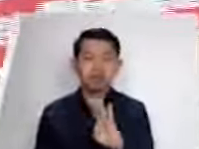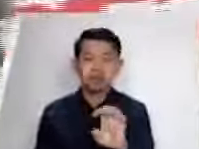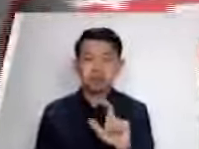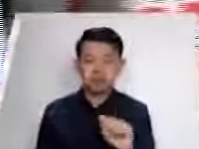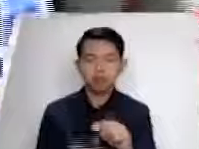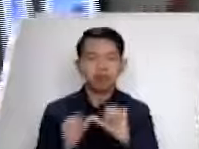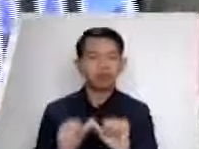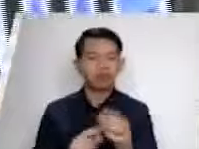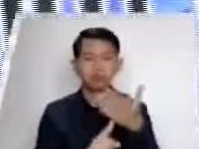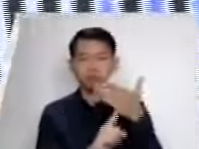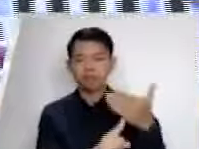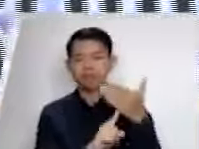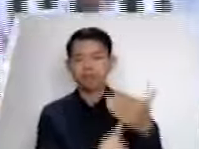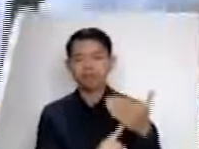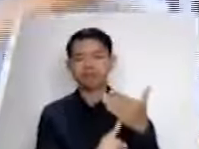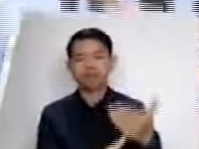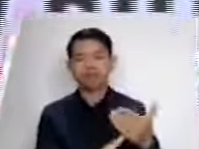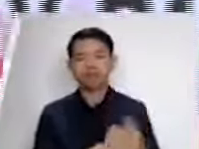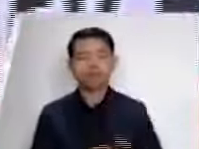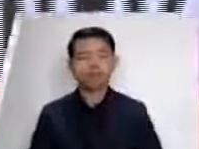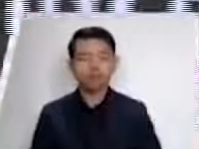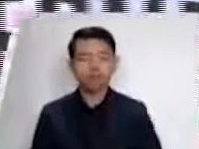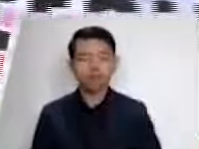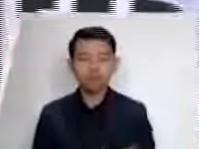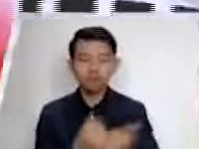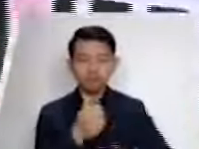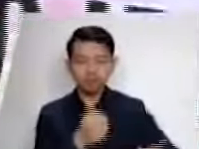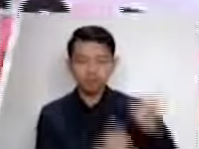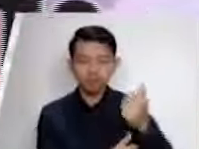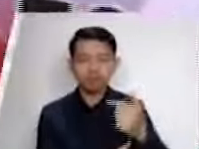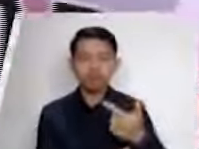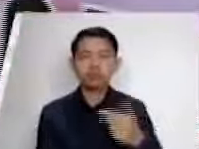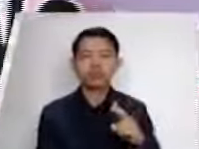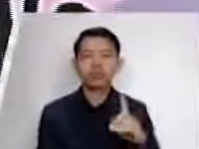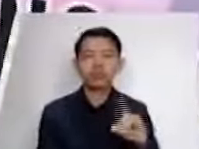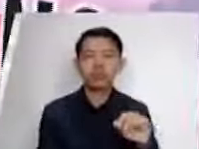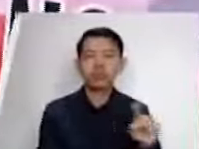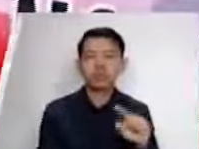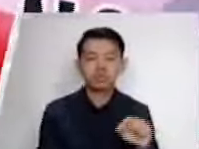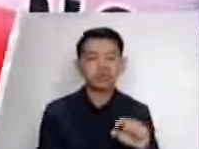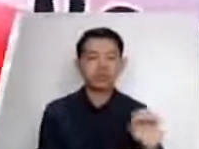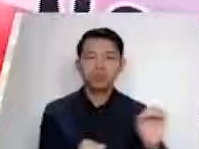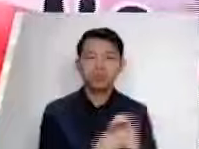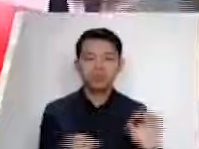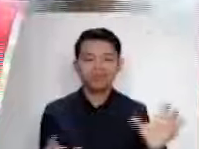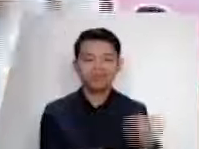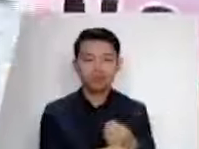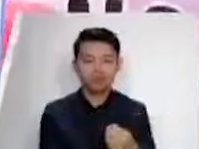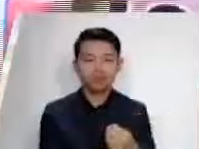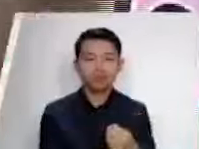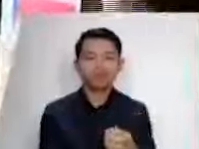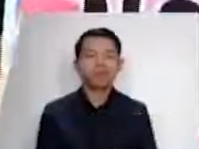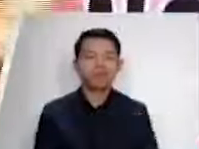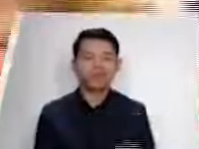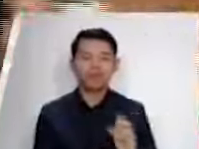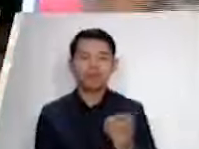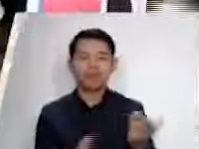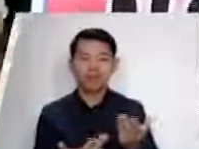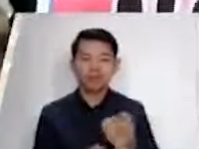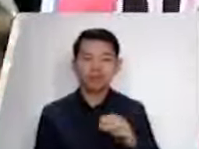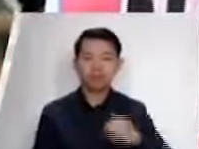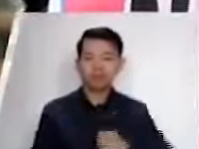dito sa kanyang opisina itong si Chairman Guadis dahil nasa isang nasa Senate ito. At sa mga oras ito ay barado pa